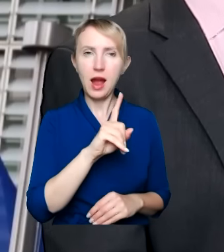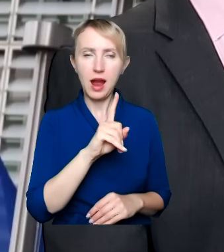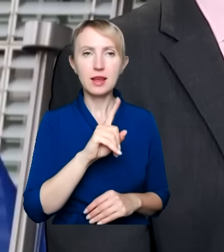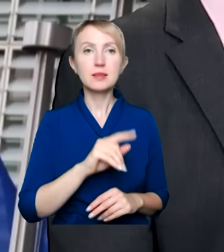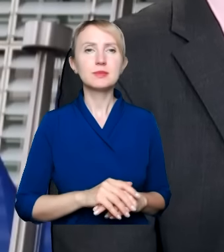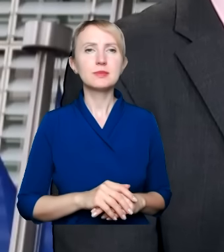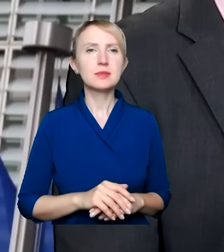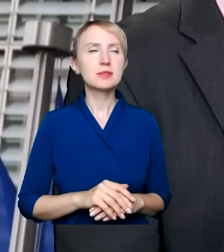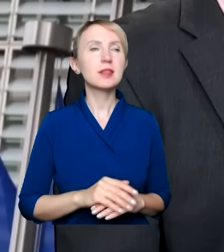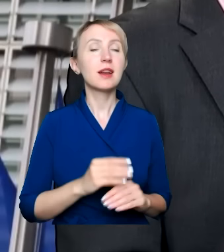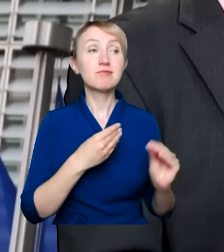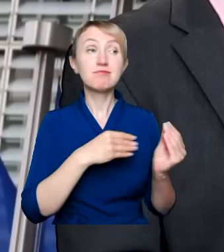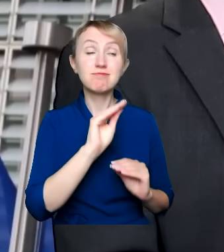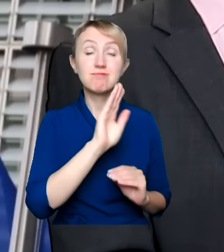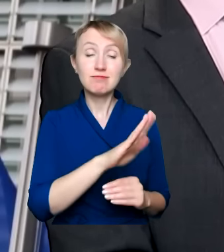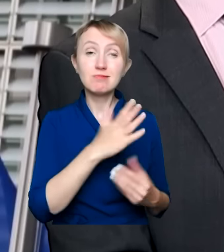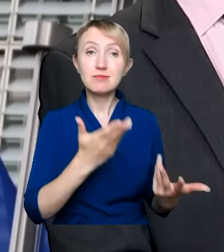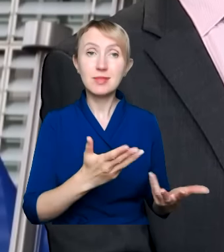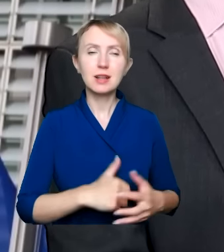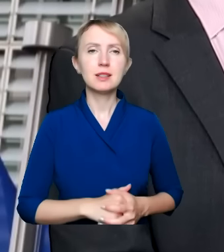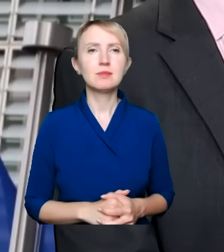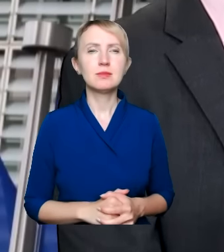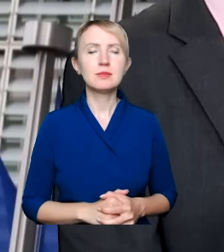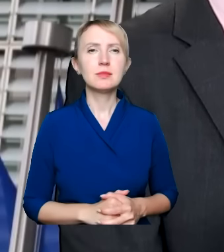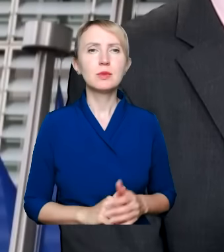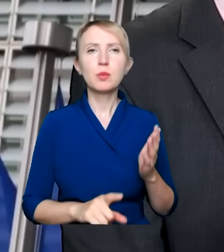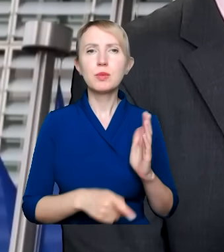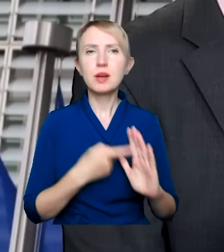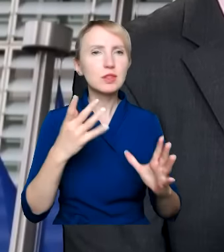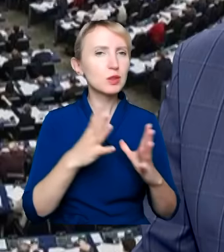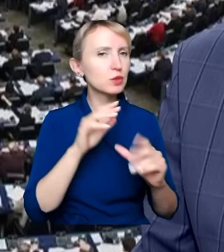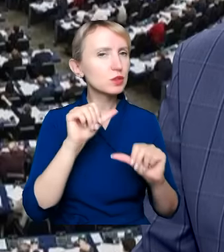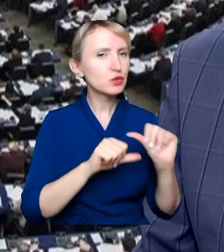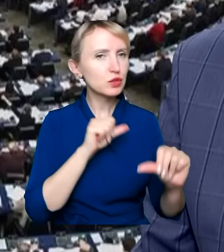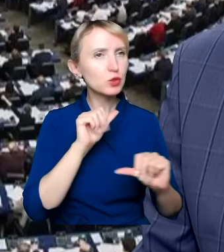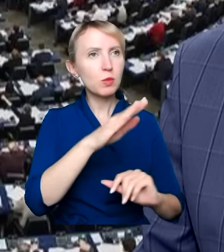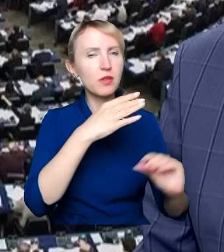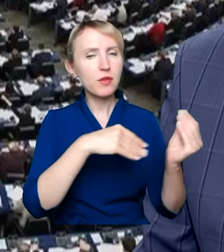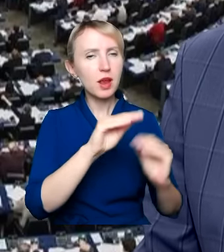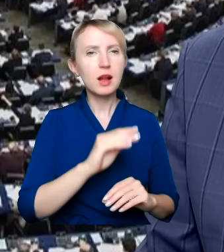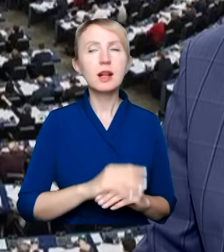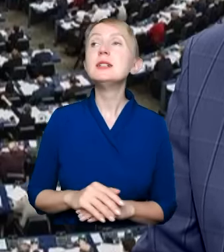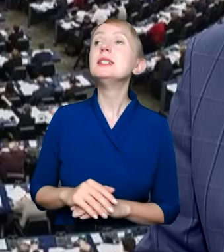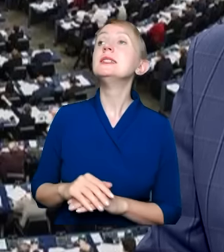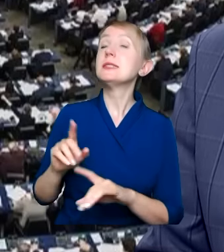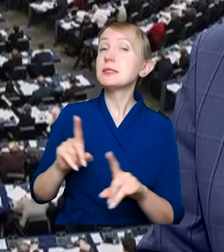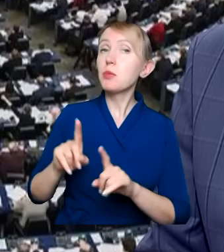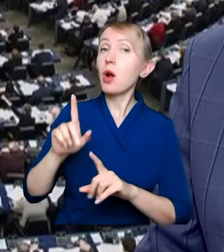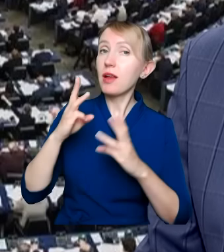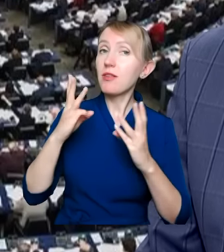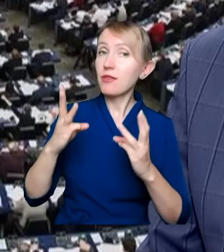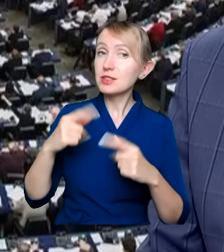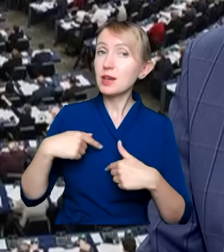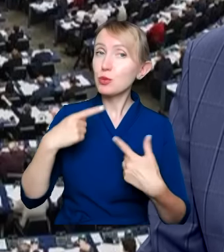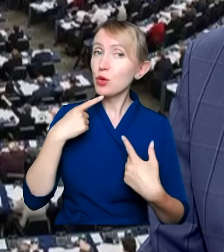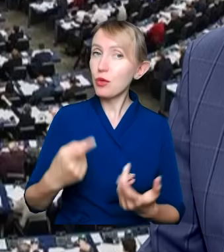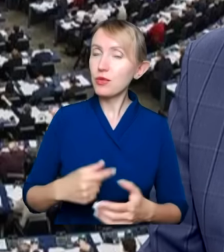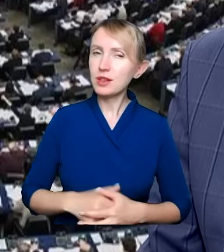przewaga się pojawiła po raz pierwszy od 10 lat symbolicznie ale istotnie tak bym określił